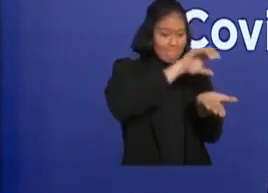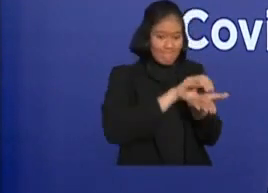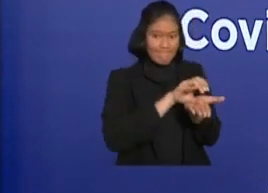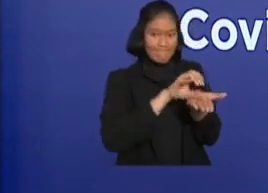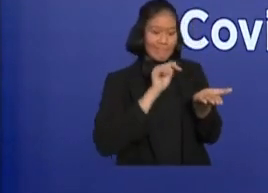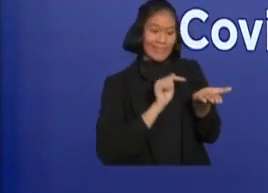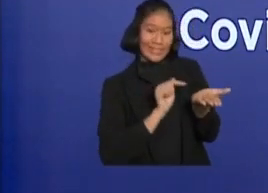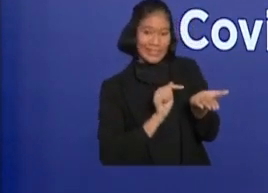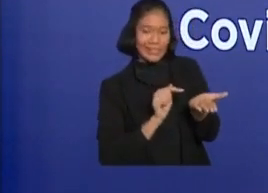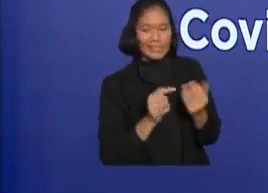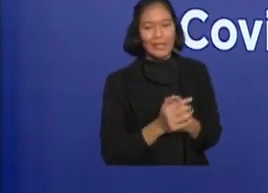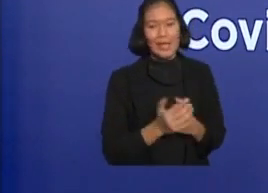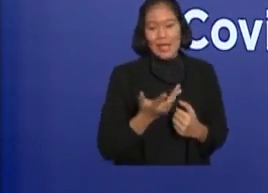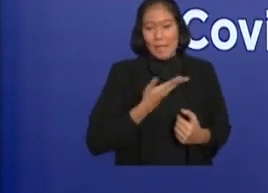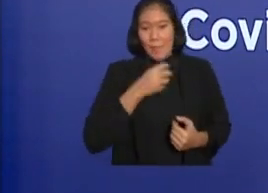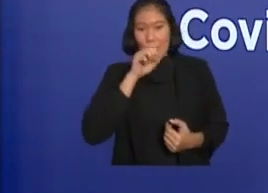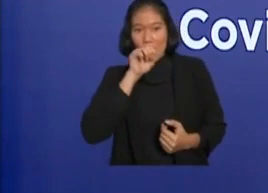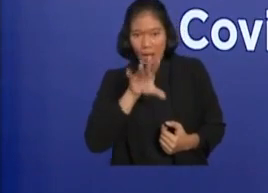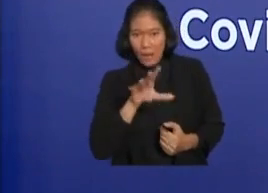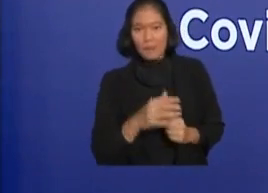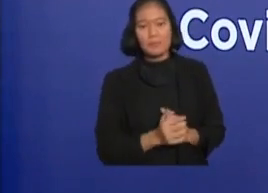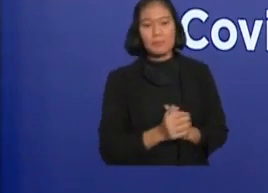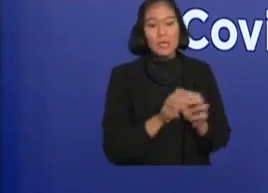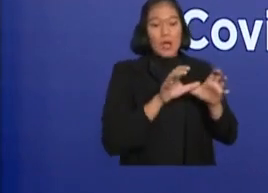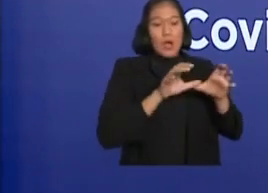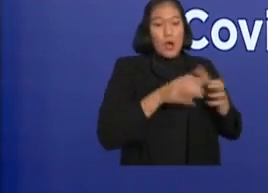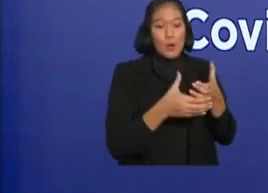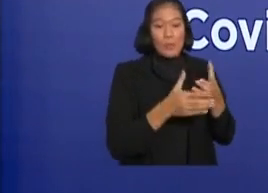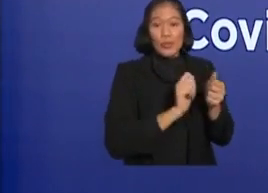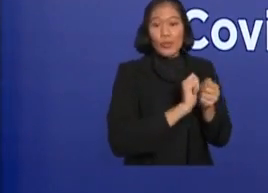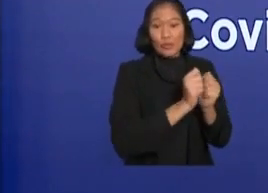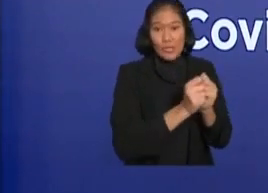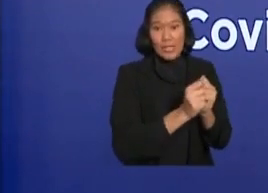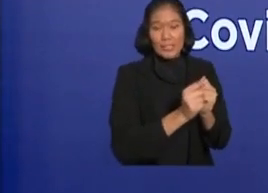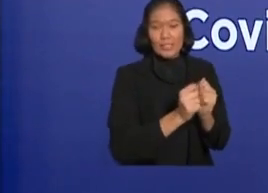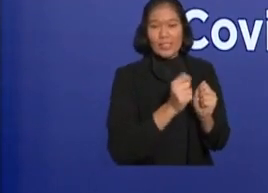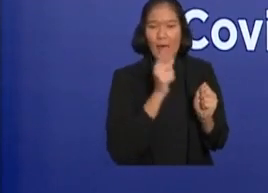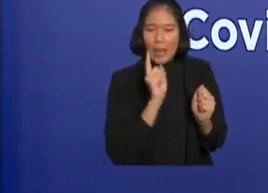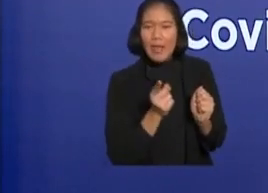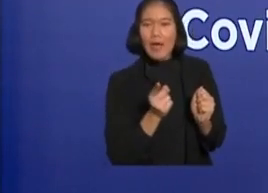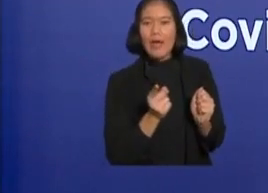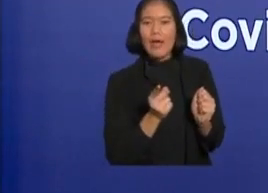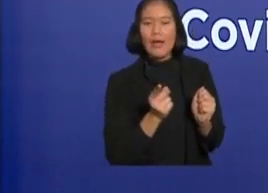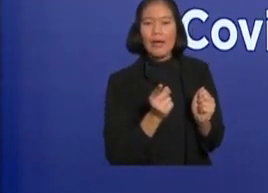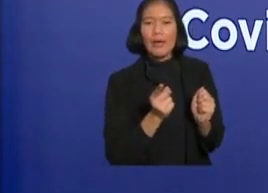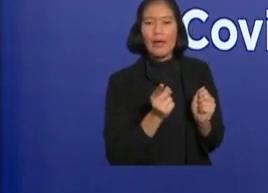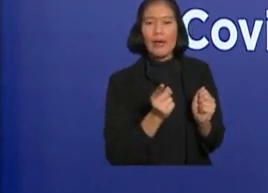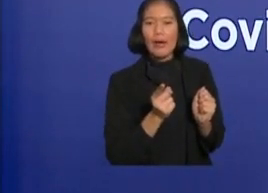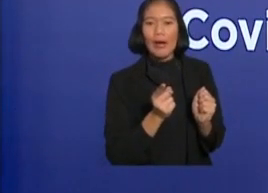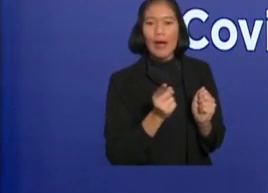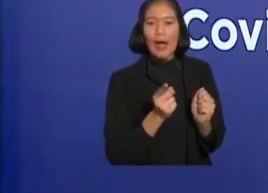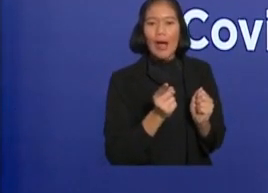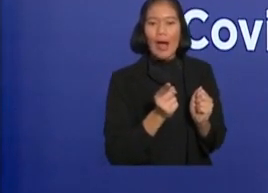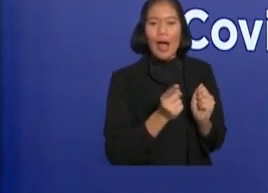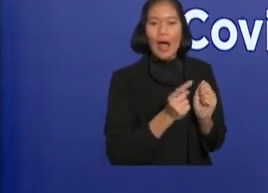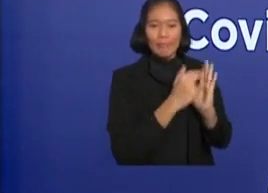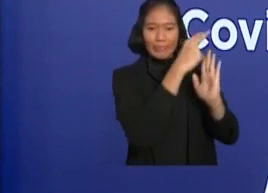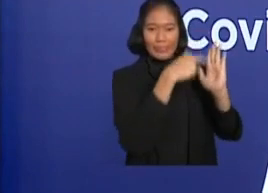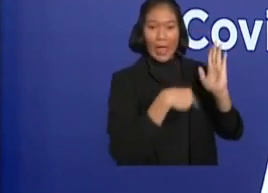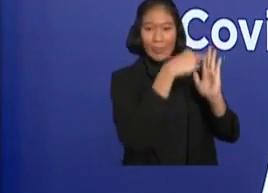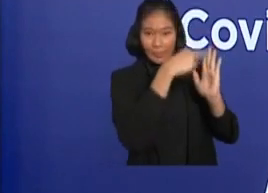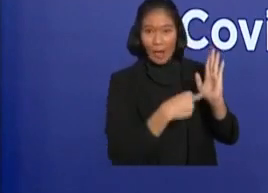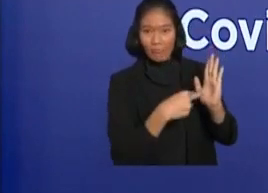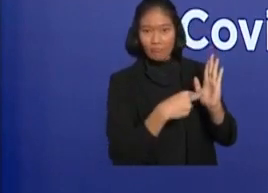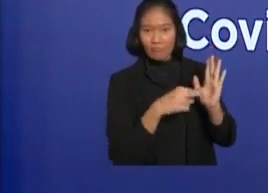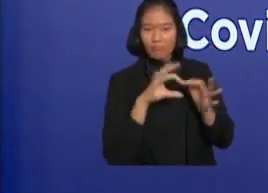menyampaikan bahwa di gugus tugas ini kami memiliki data yang